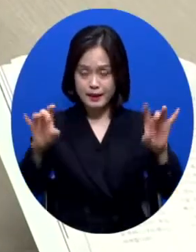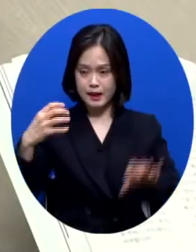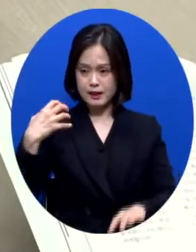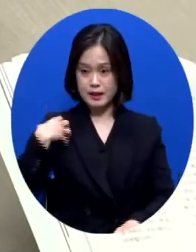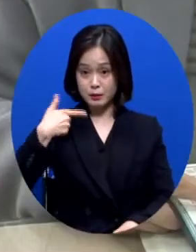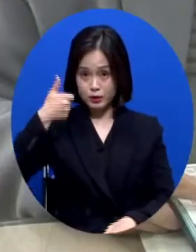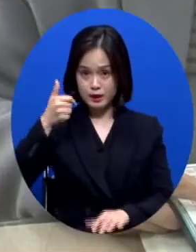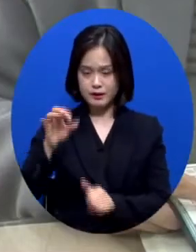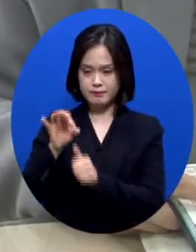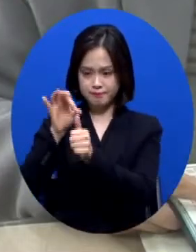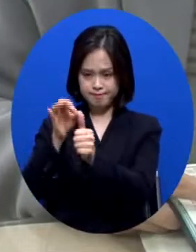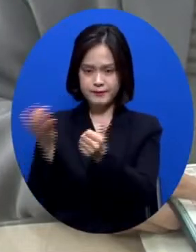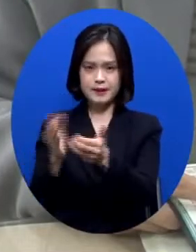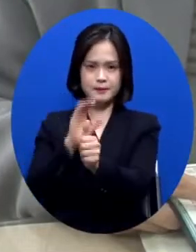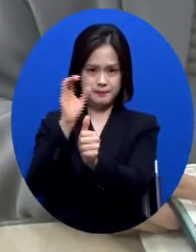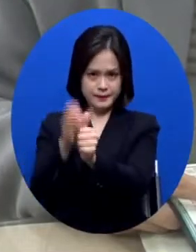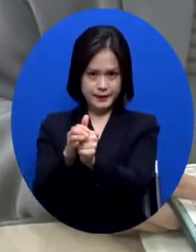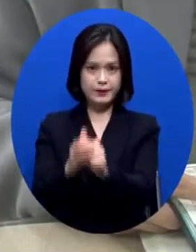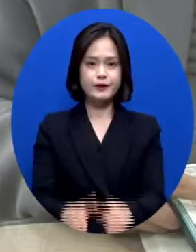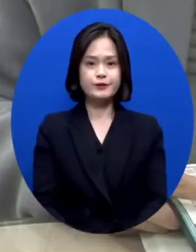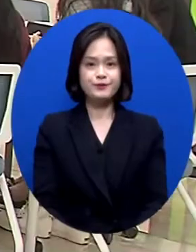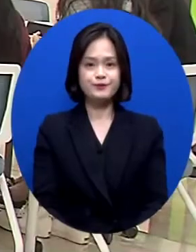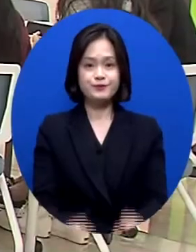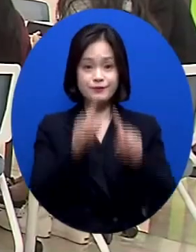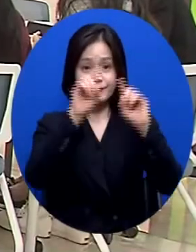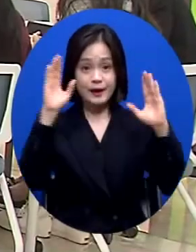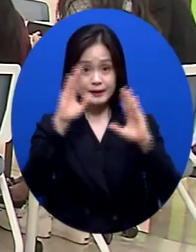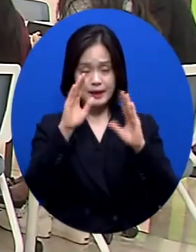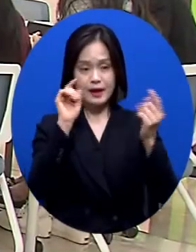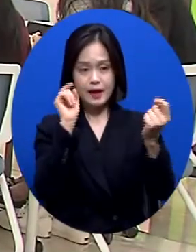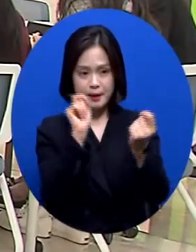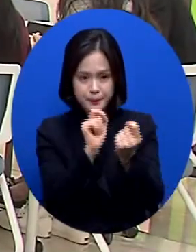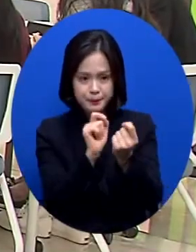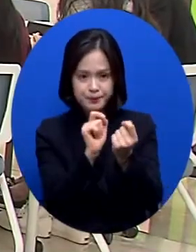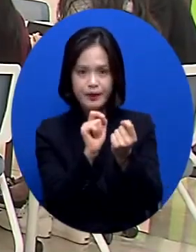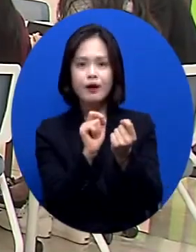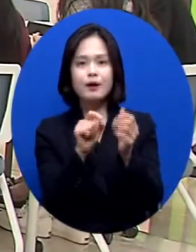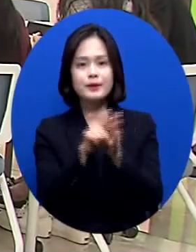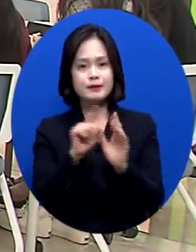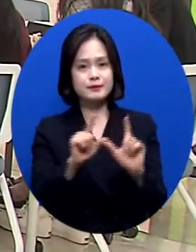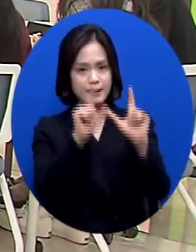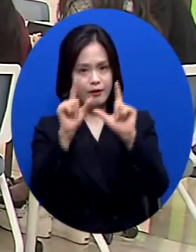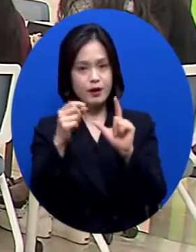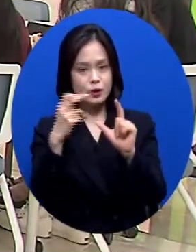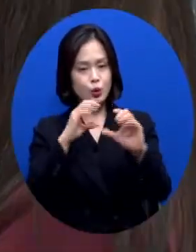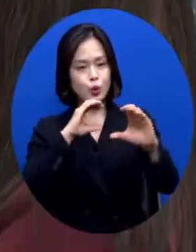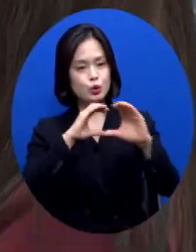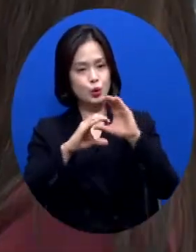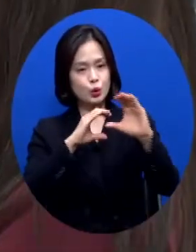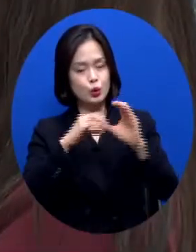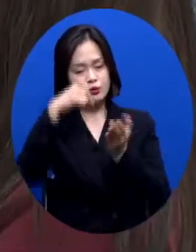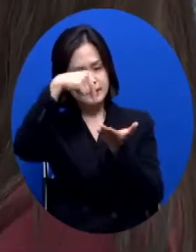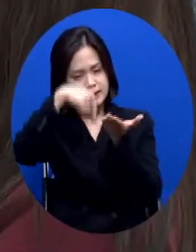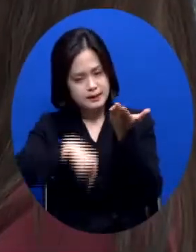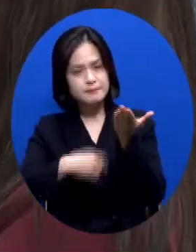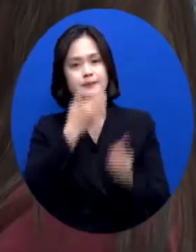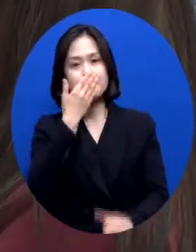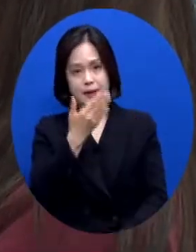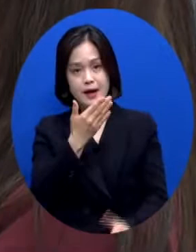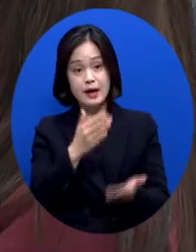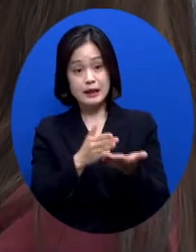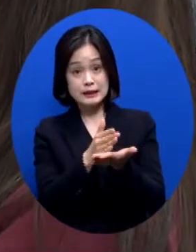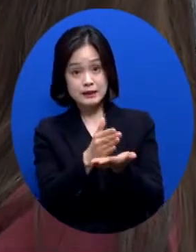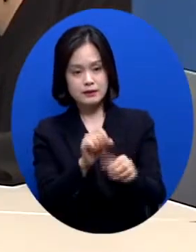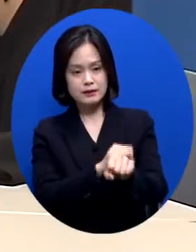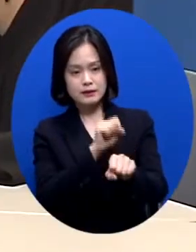제도 입니다 학부 단위로 학생들을 만나는 만큼 더욱 심도 깊은 종교 활동과 소통이 가능한 동시에 학부 특성에 맞는 맞춤형